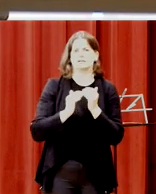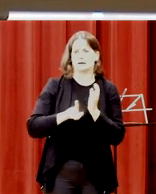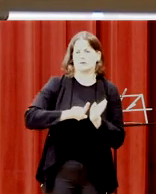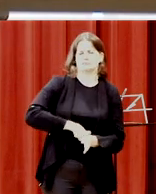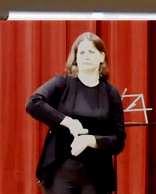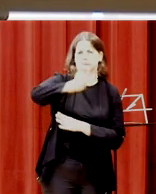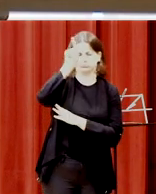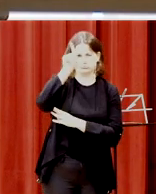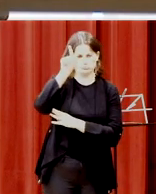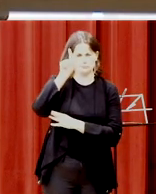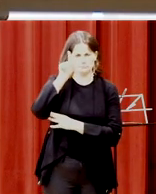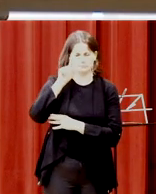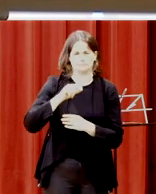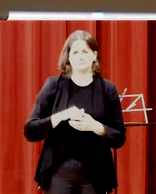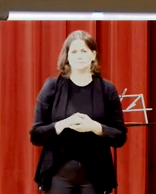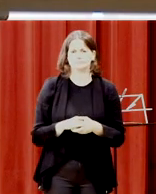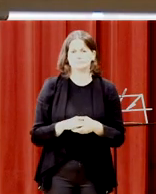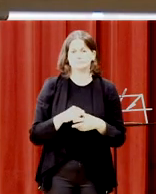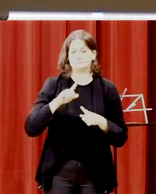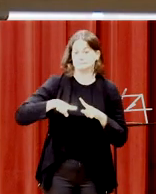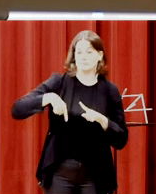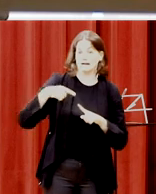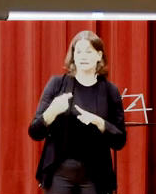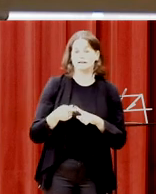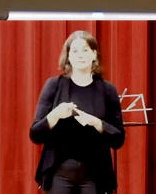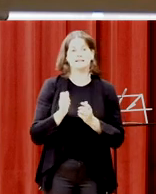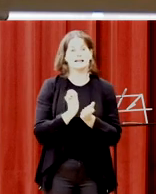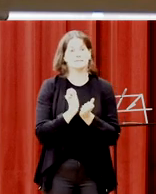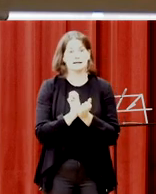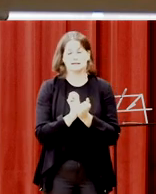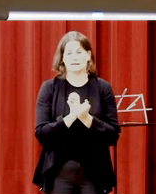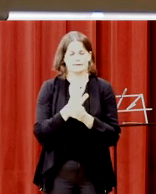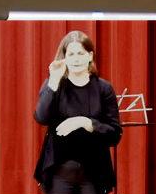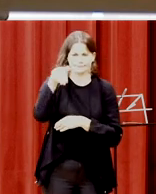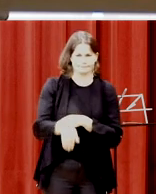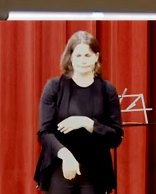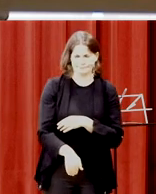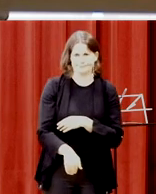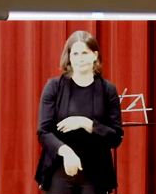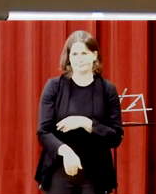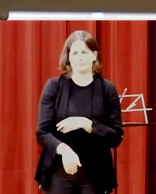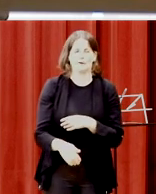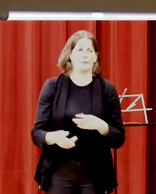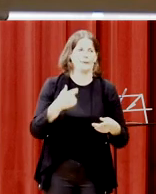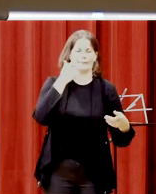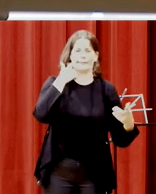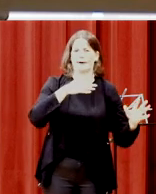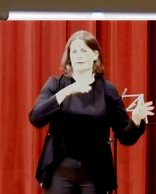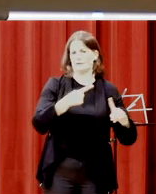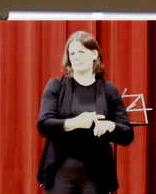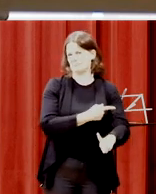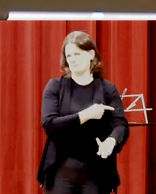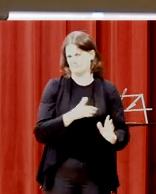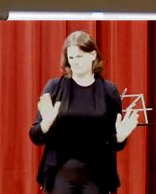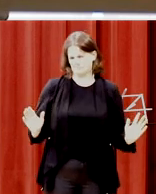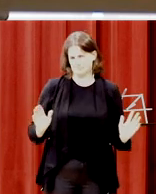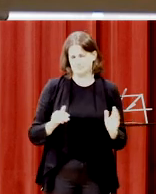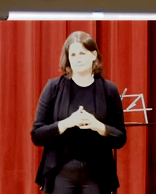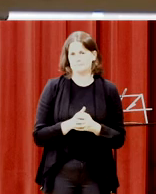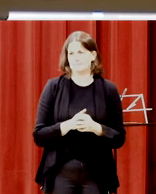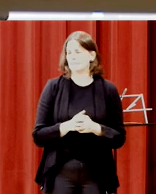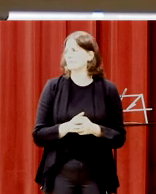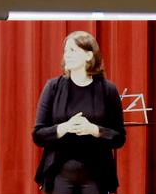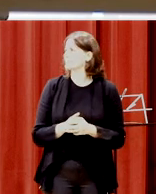tanto, eh? Tampoc. No. I després, depenent de la tecnologia, o desapareixen, perquè era només un boom, o es